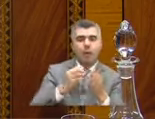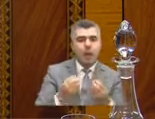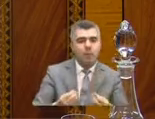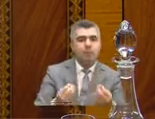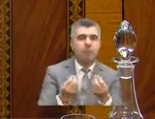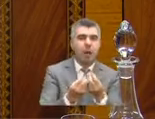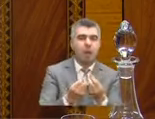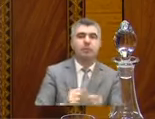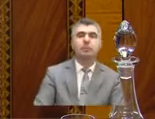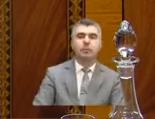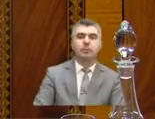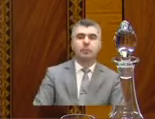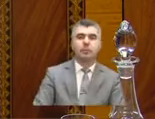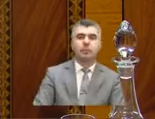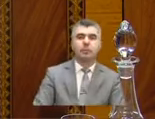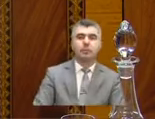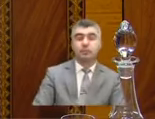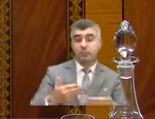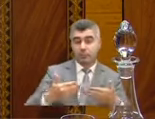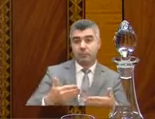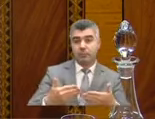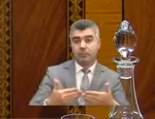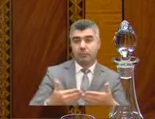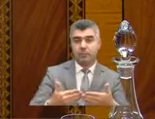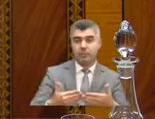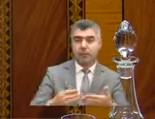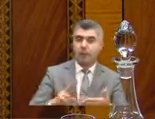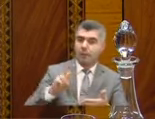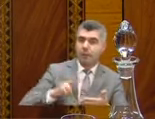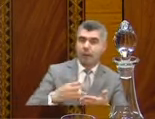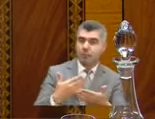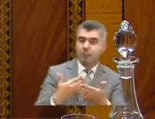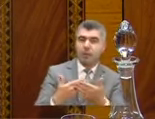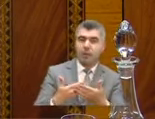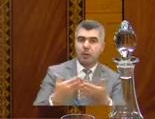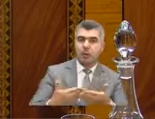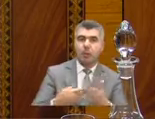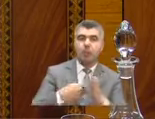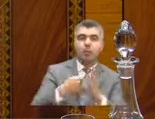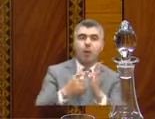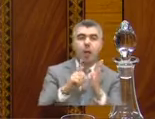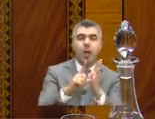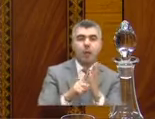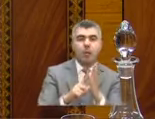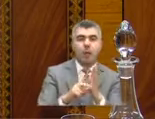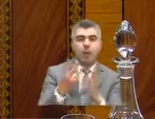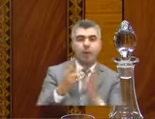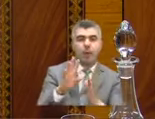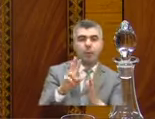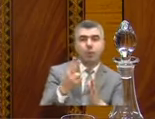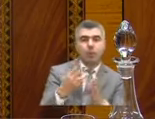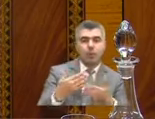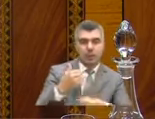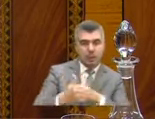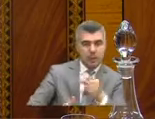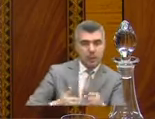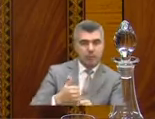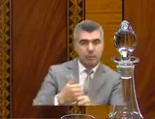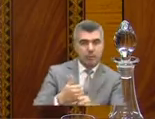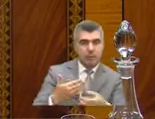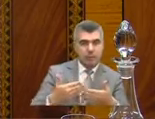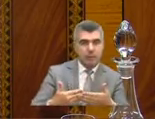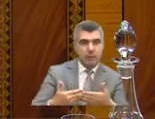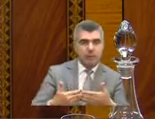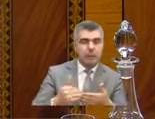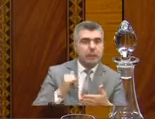وشعبا. ولهذه الغاية ستحرص الحكومة من خلال مشروع قانون المالية لسنة 2025 على تكريس